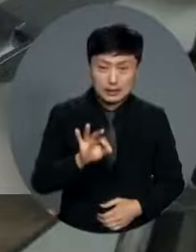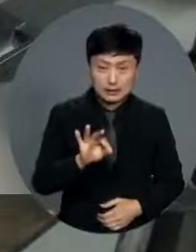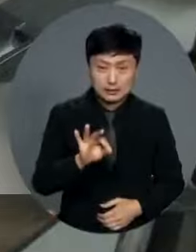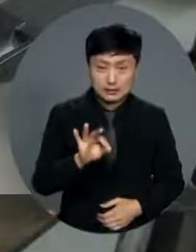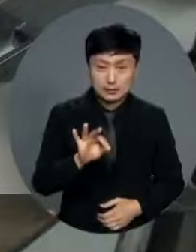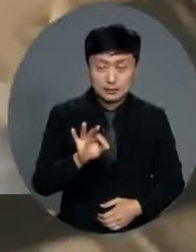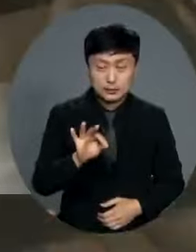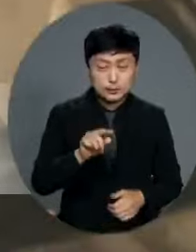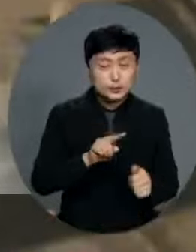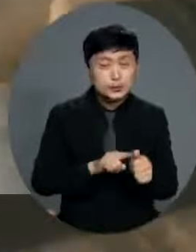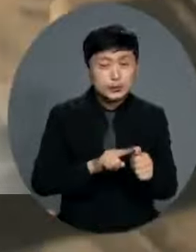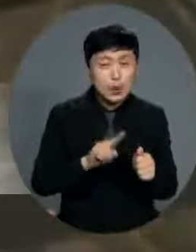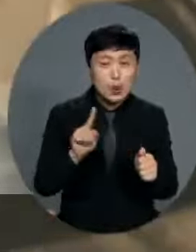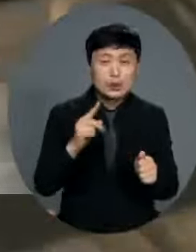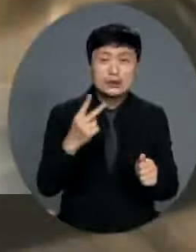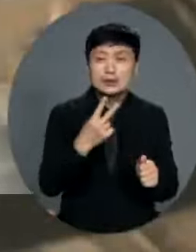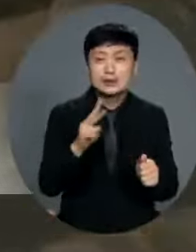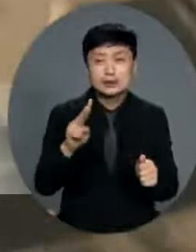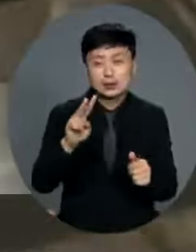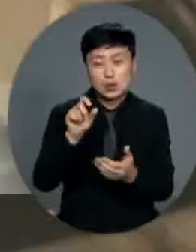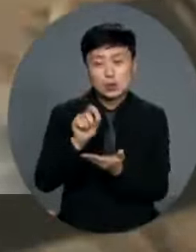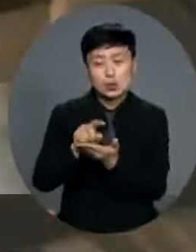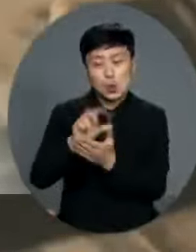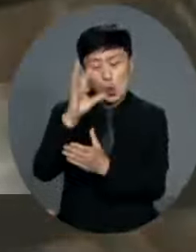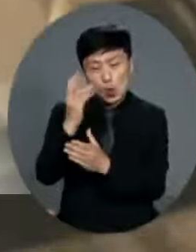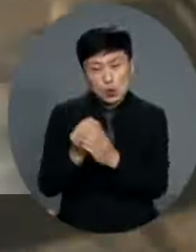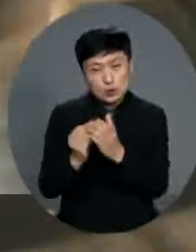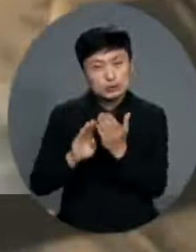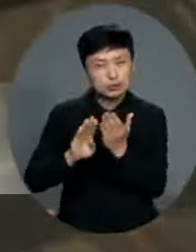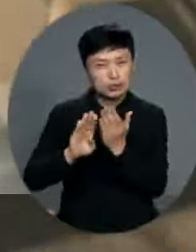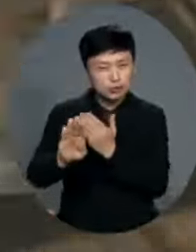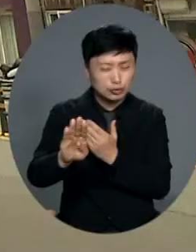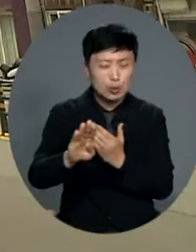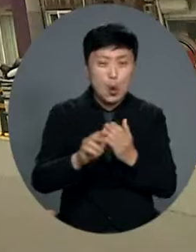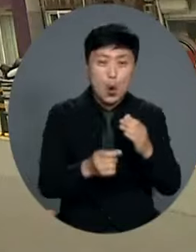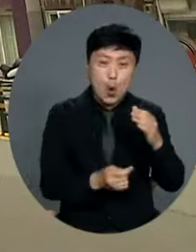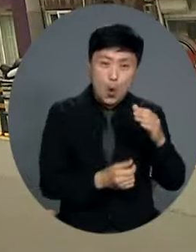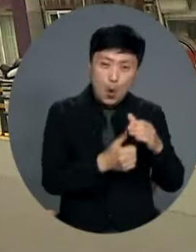2002년 월드컵 이후 가장 큰 호황을 불렀다는 말까지 나옵니다.